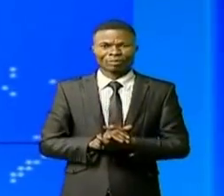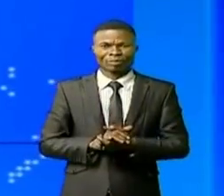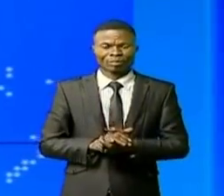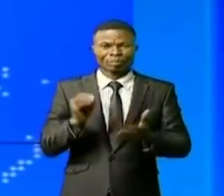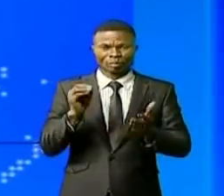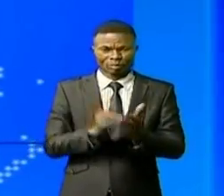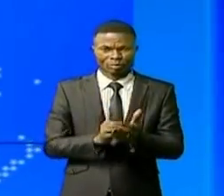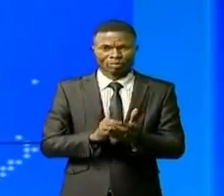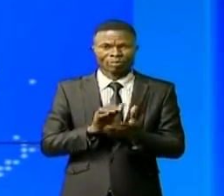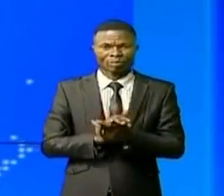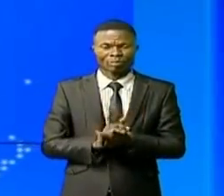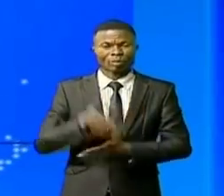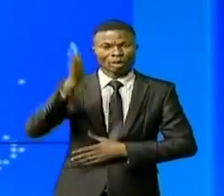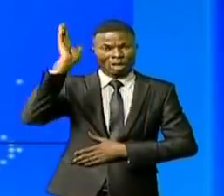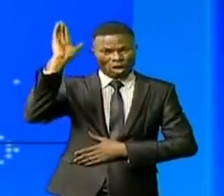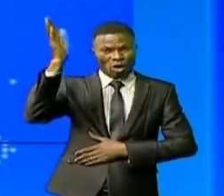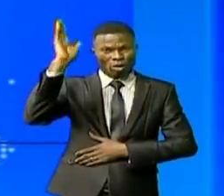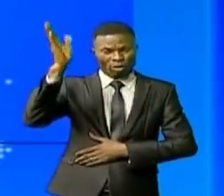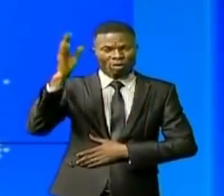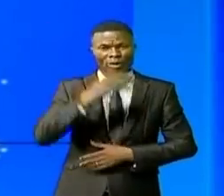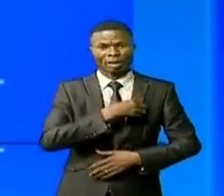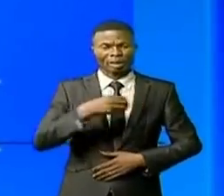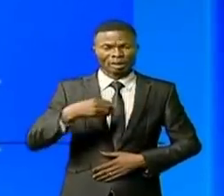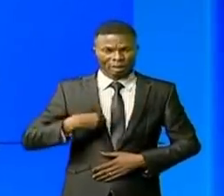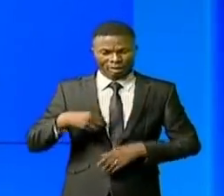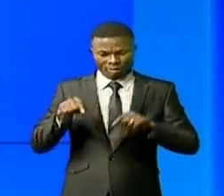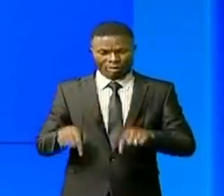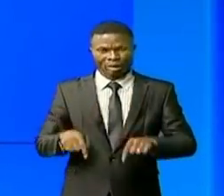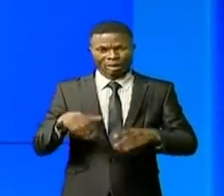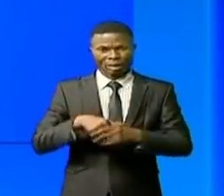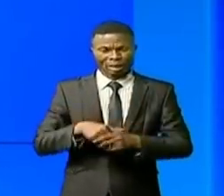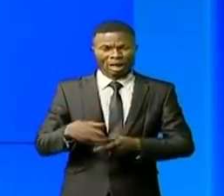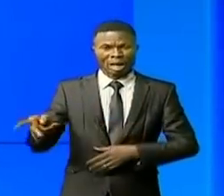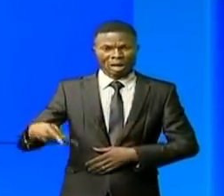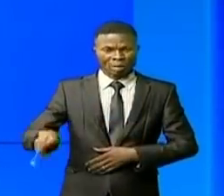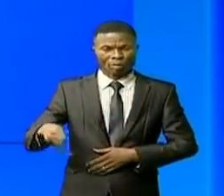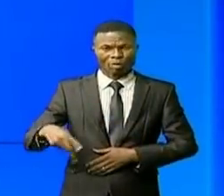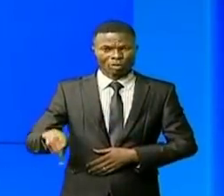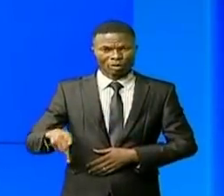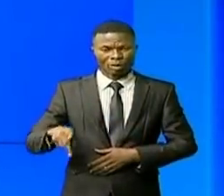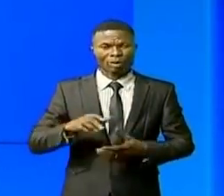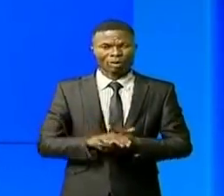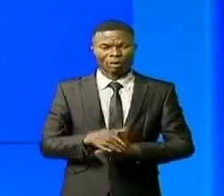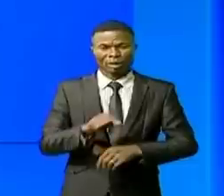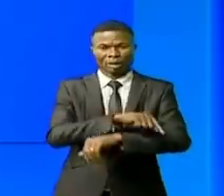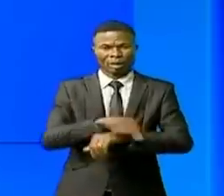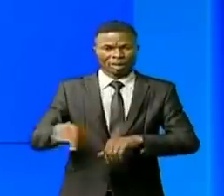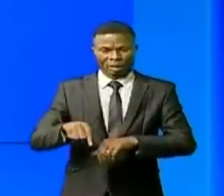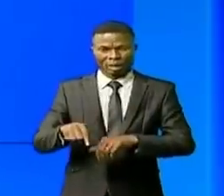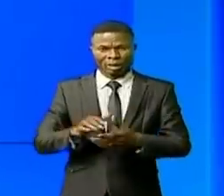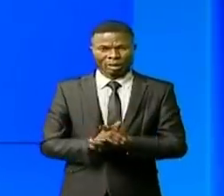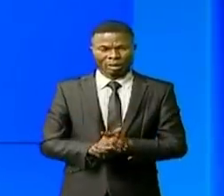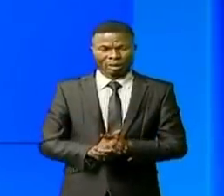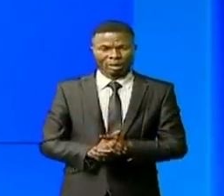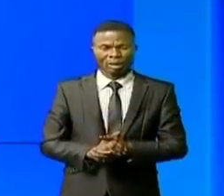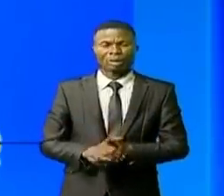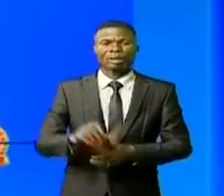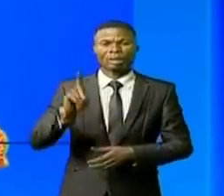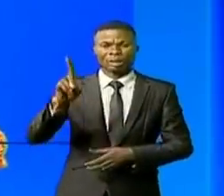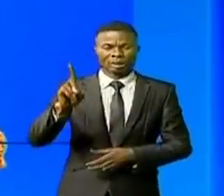Encore une conférence des femmes, mais cette fois-ci, c'est à la direction de